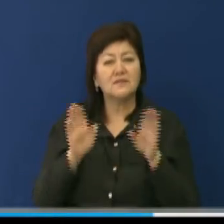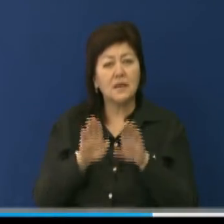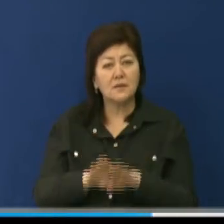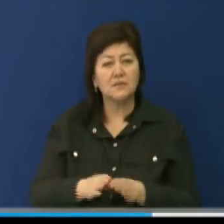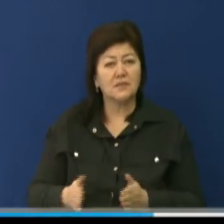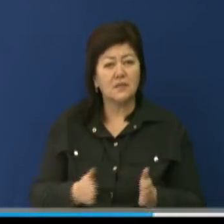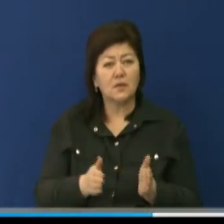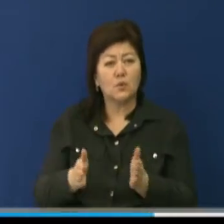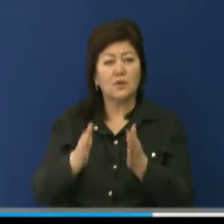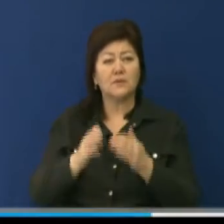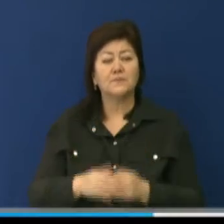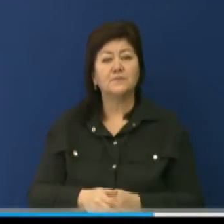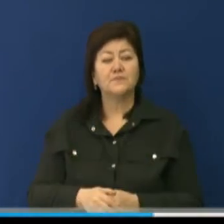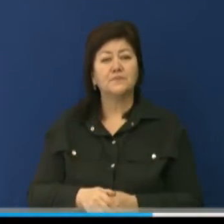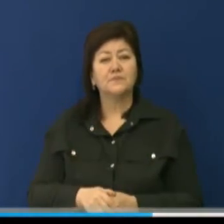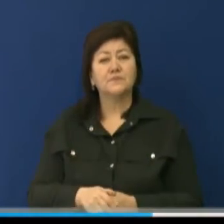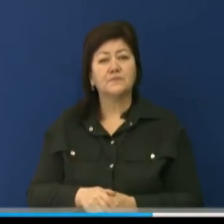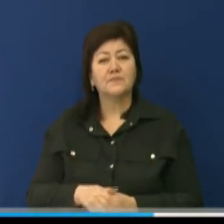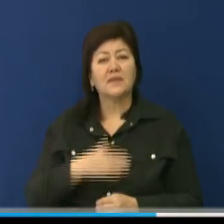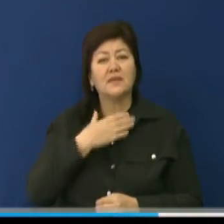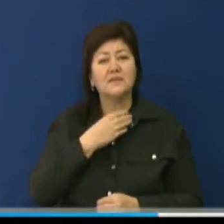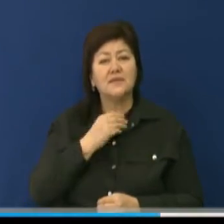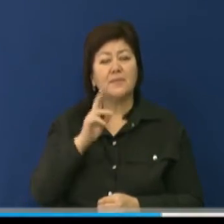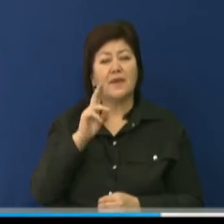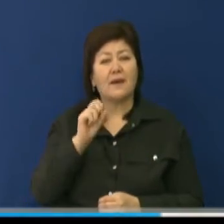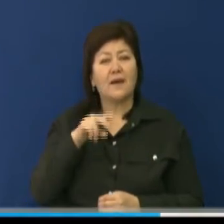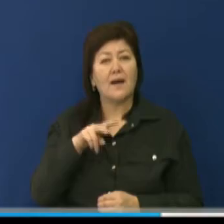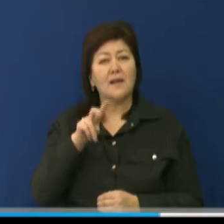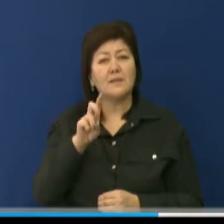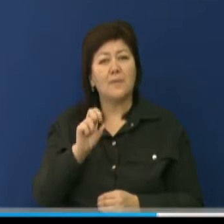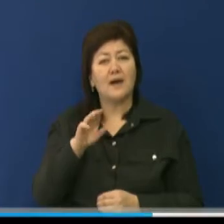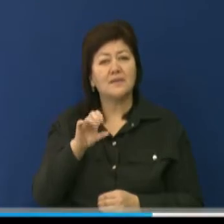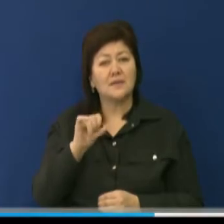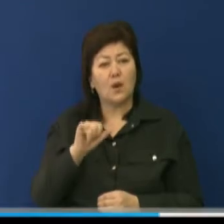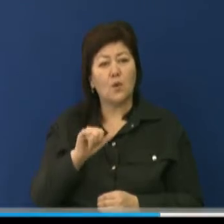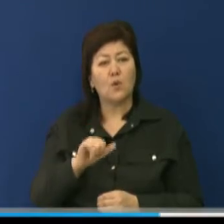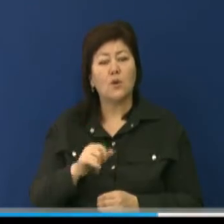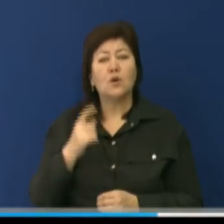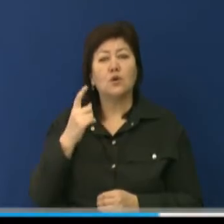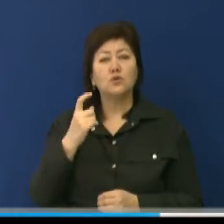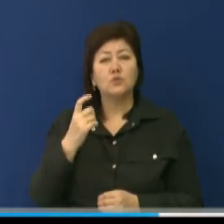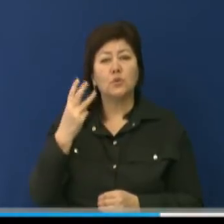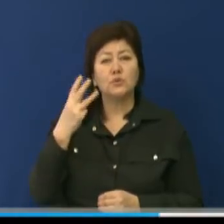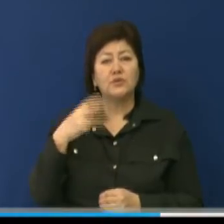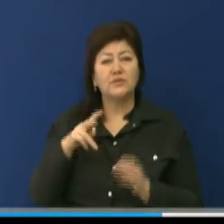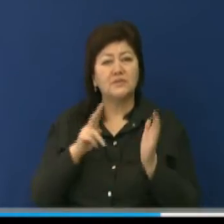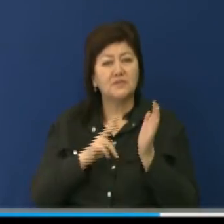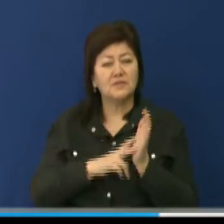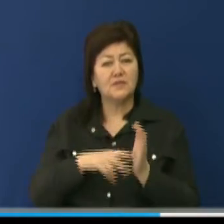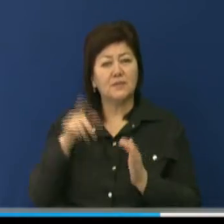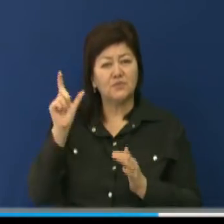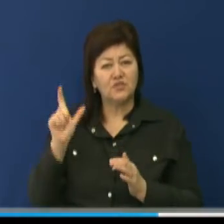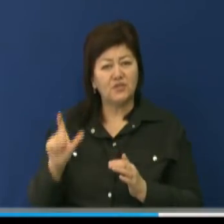түні Семей қарауыл, Семей Қалбатау және Семей Өскемен тас жолдарын бойынан 137 адам, оның ішінде